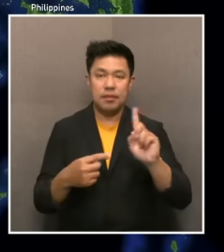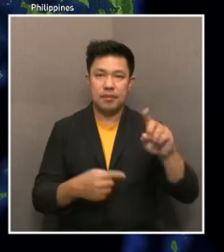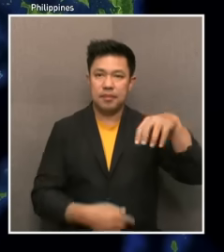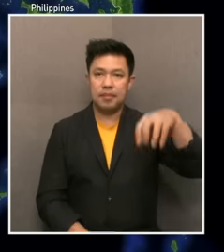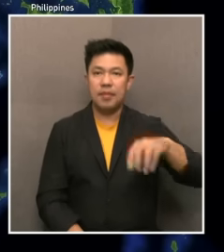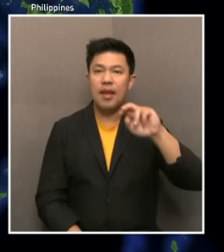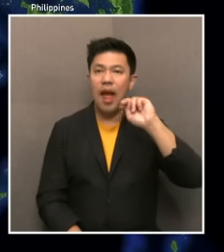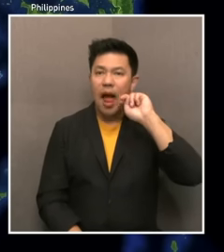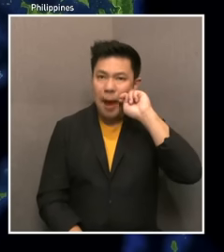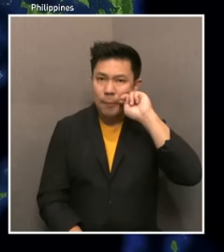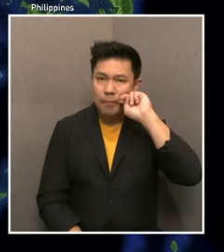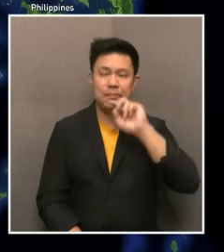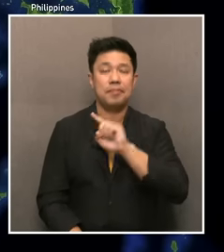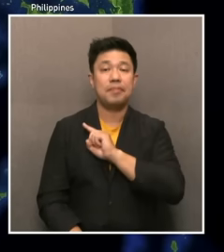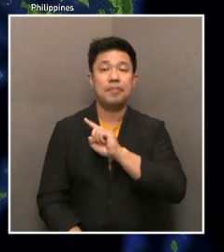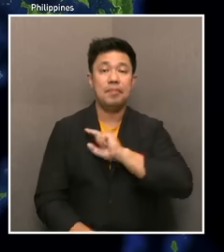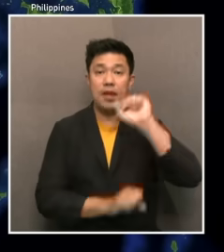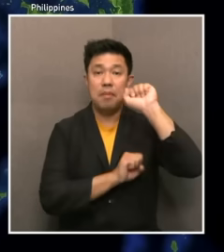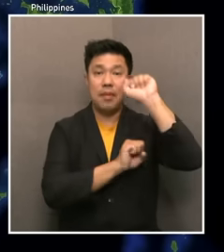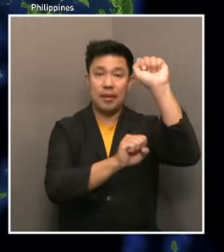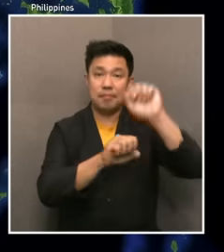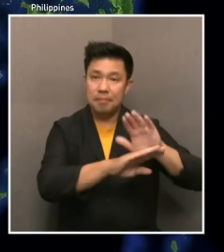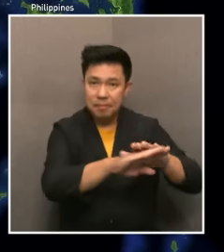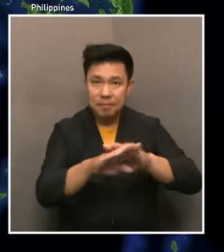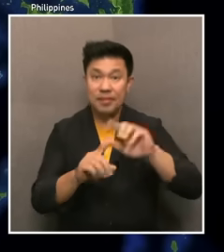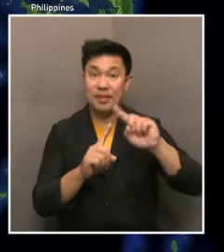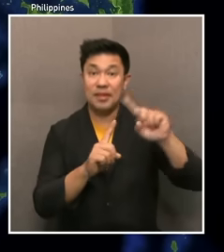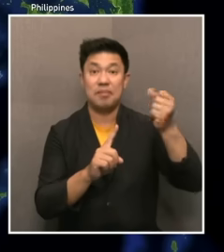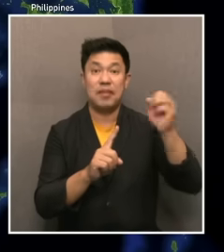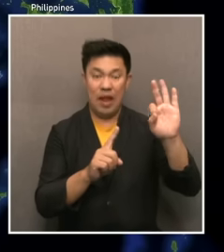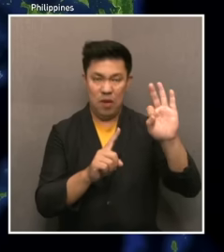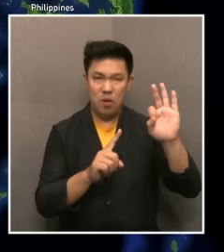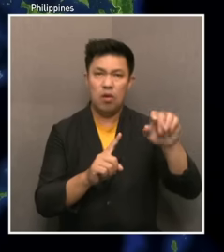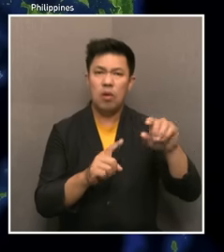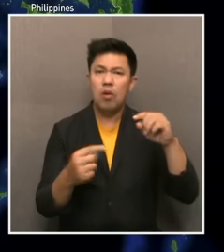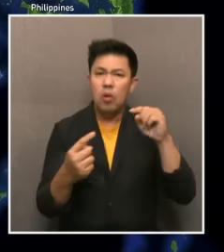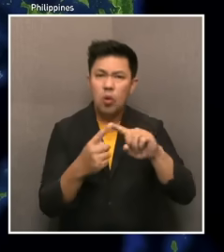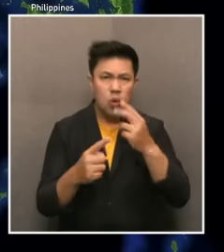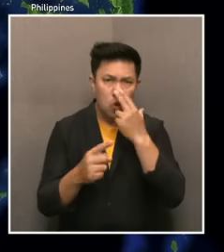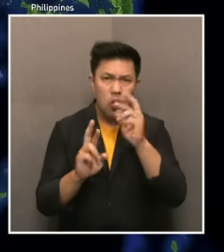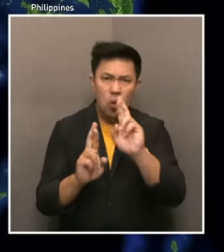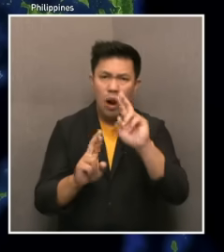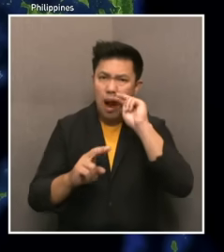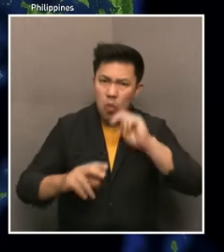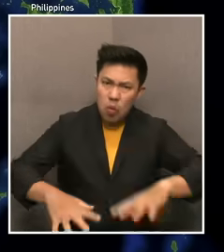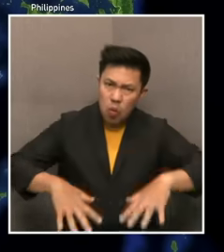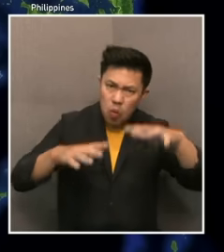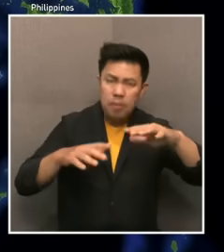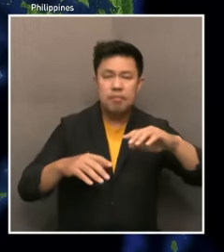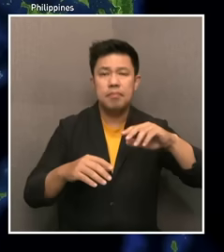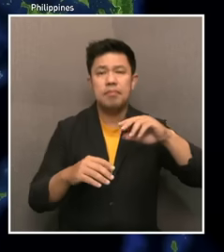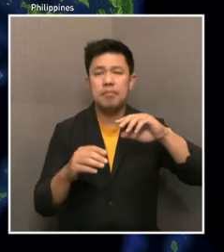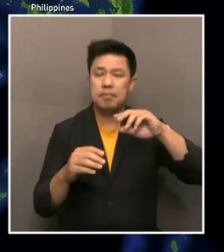น้ำแห่งชาตินะคะได้ออกประกาศฉบับที่19/26 7เรื่องของการเฝ้าระวังน้ำท่วมฉับพลันน้ำป่าไหลหลักในพื้นที่ภาค